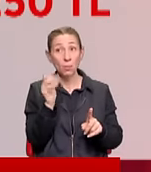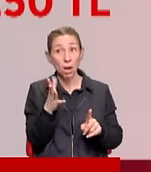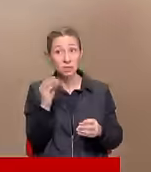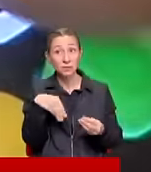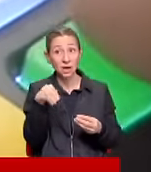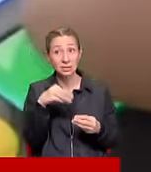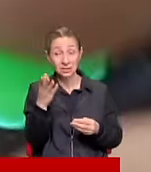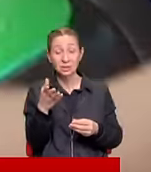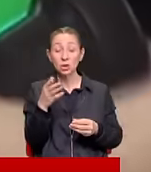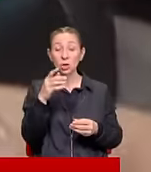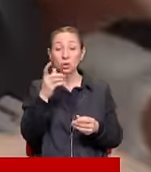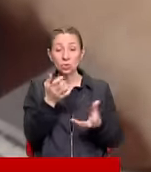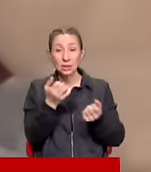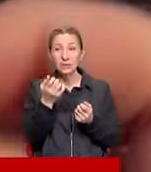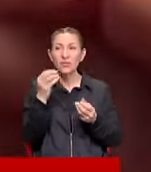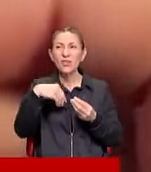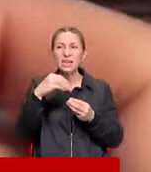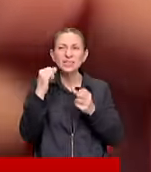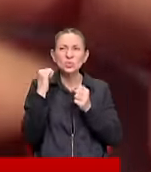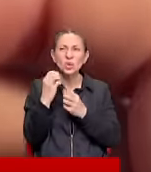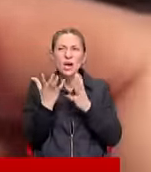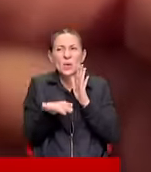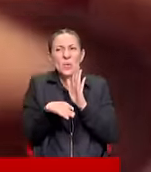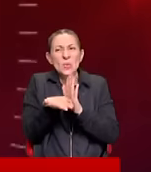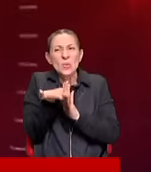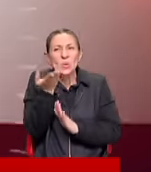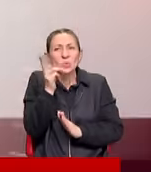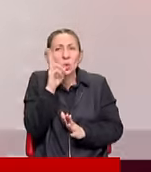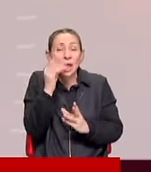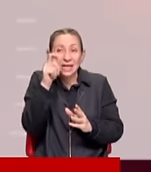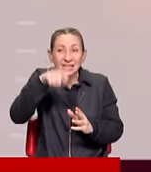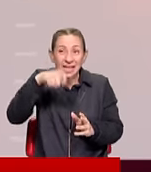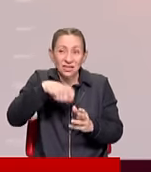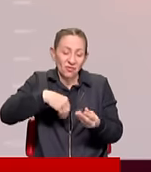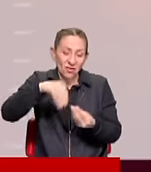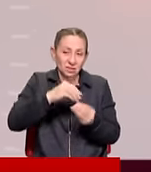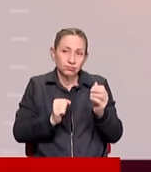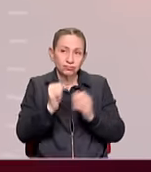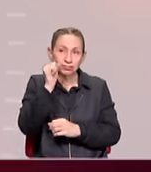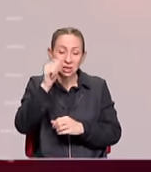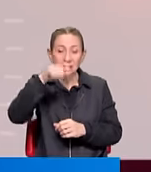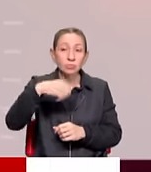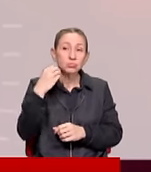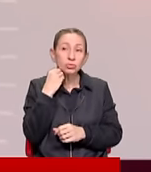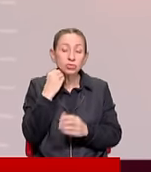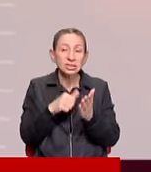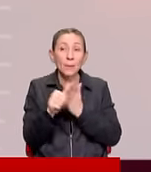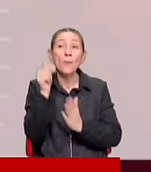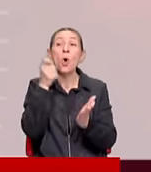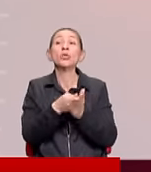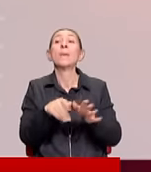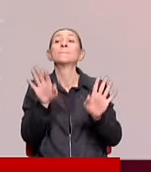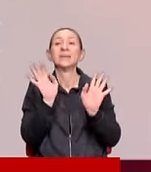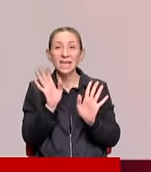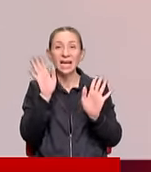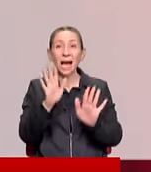oranı işliyor. Tüketicinin omzundaki faiz yükü sürekli artıyor. Son olarak kredi kartı faizleri arttırıldı. Kart borcunun tamamı ödenmediği